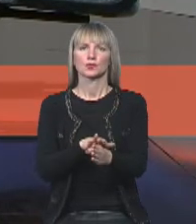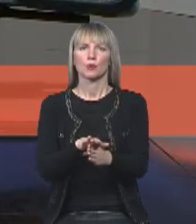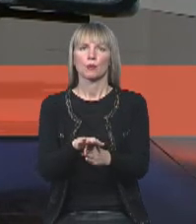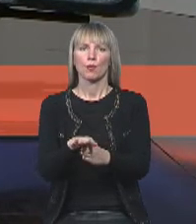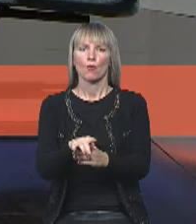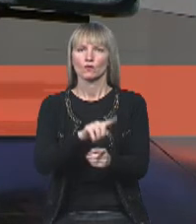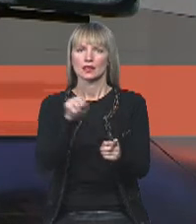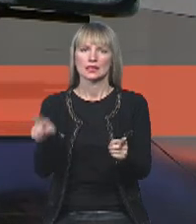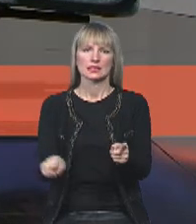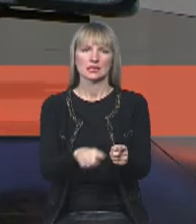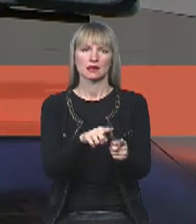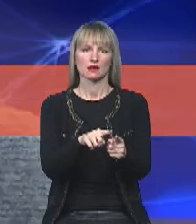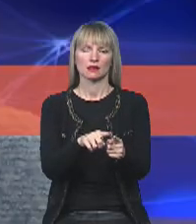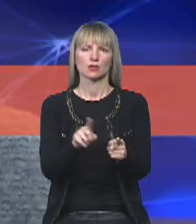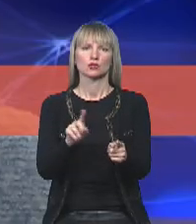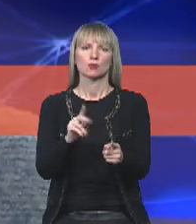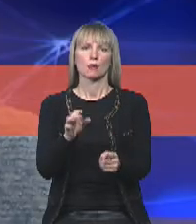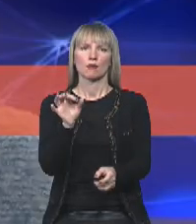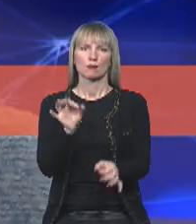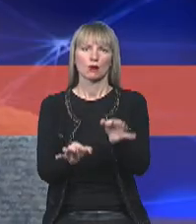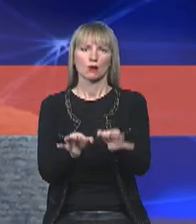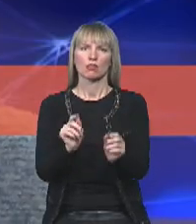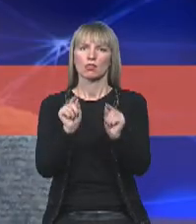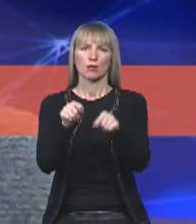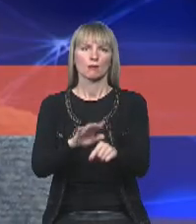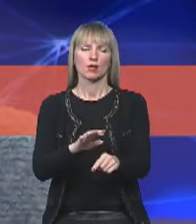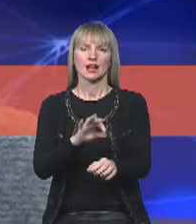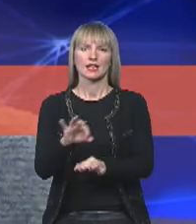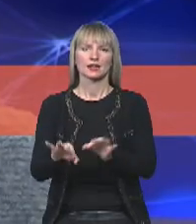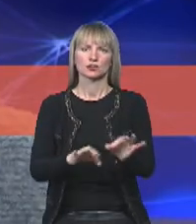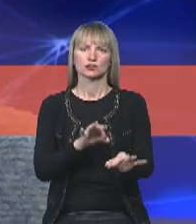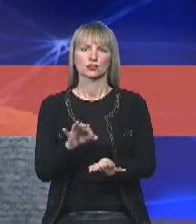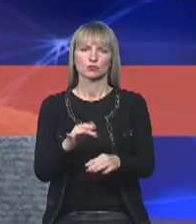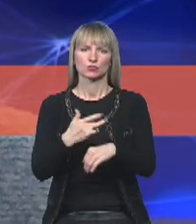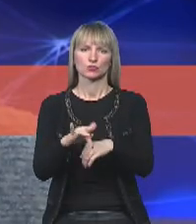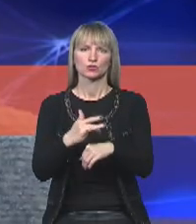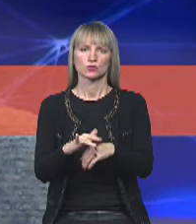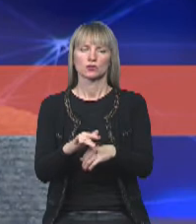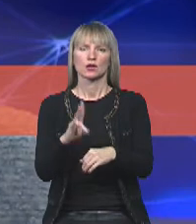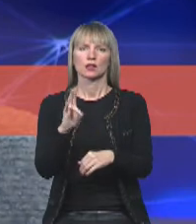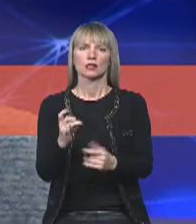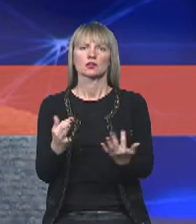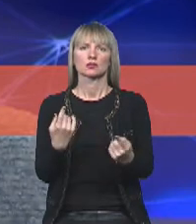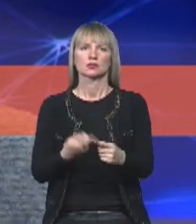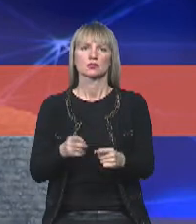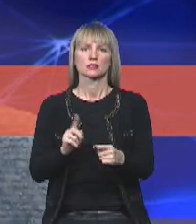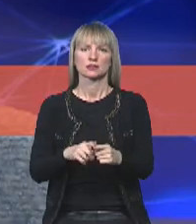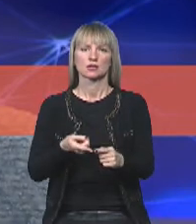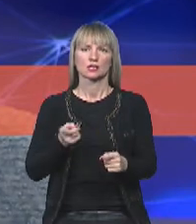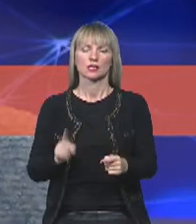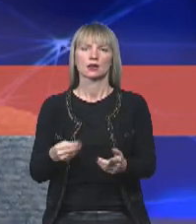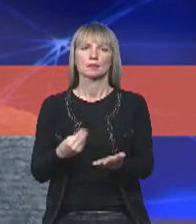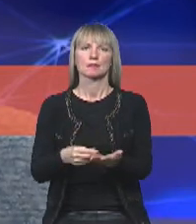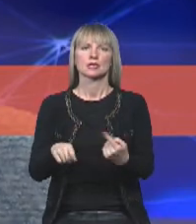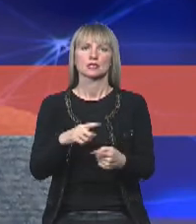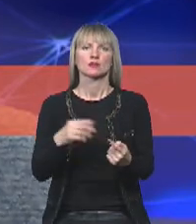чтобы в экологию не попадало лишних отходов. А наскільки це, ну, я не знаю,